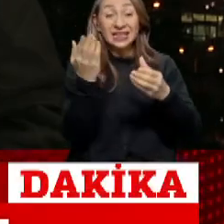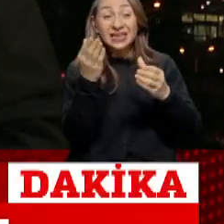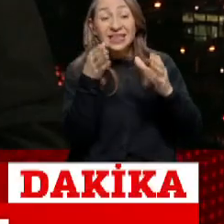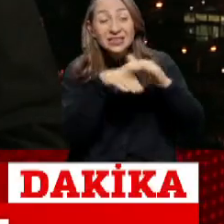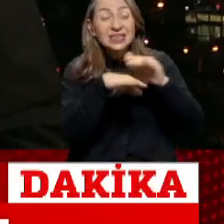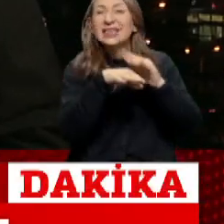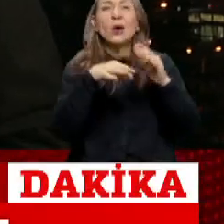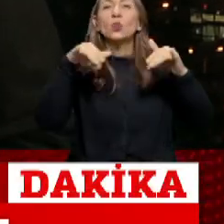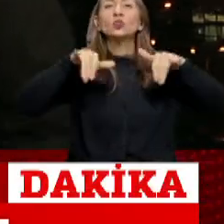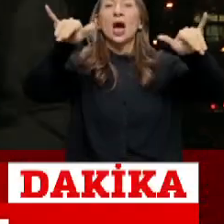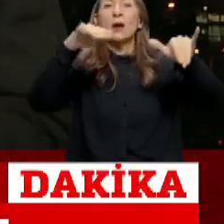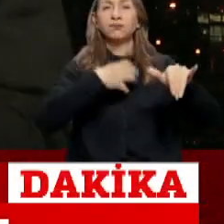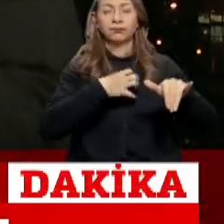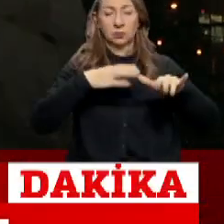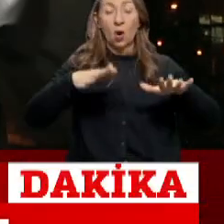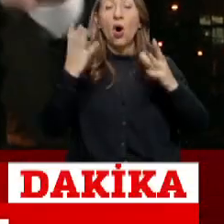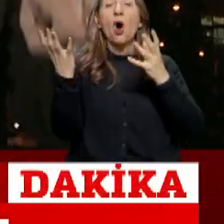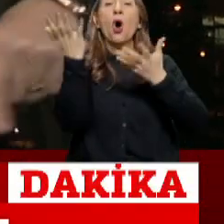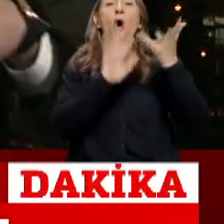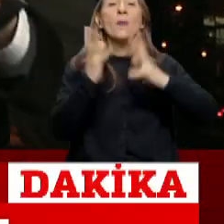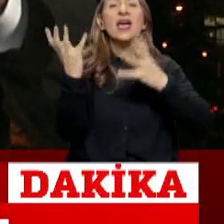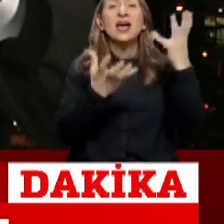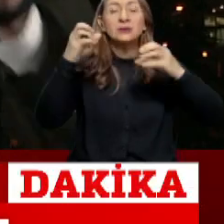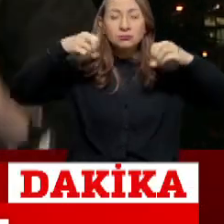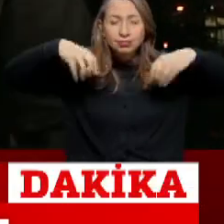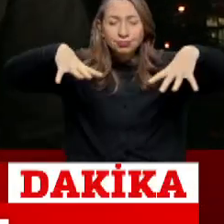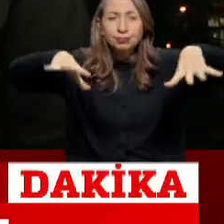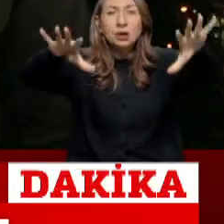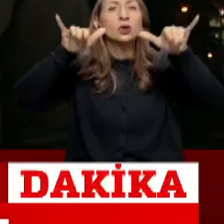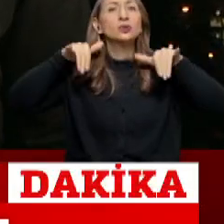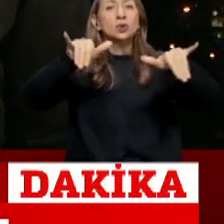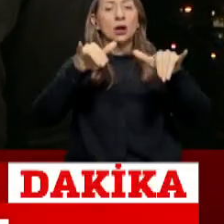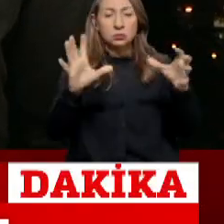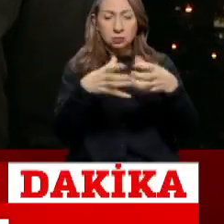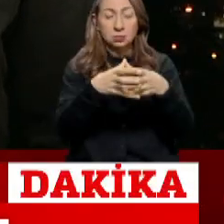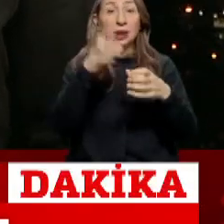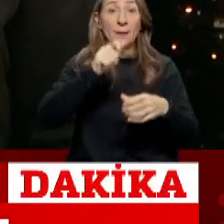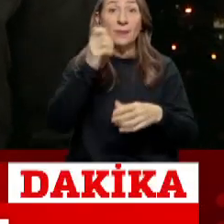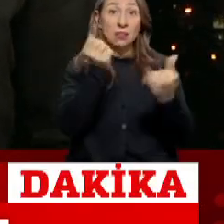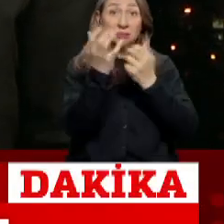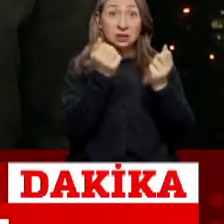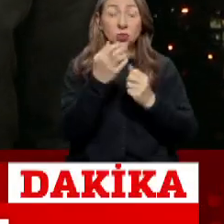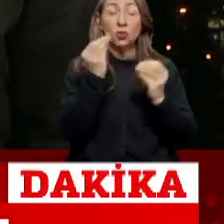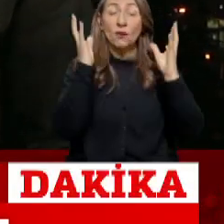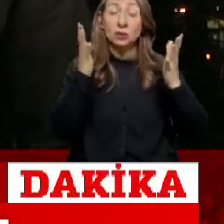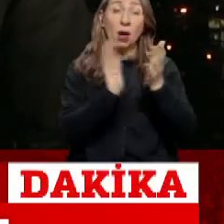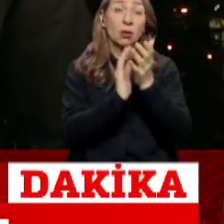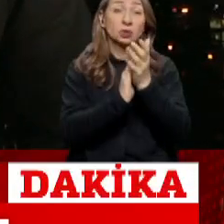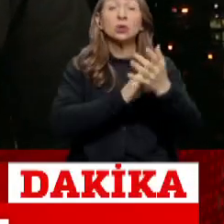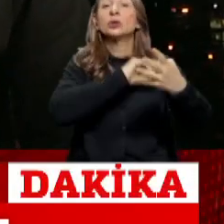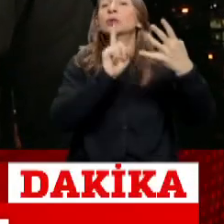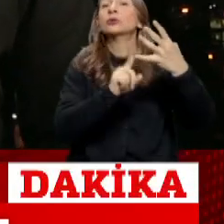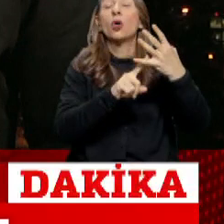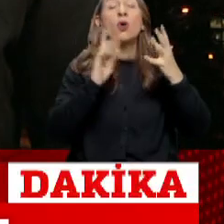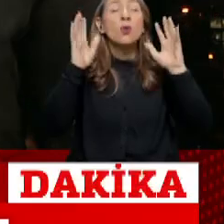Cumhurbaşkanlığı'nın envanterindeki uçakların satılıp orman yangınlarını söndürecek bir filo kurulması o parayla. Çok yoğun alkış aldı. Bir